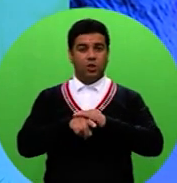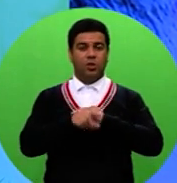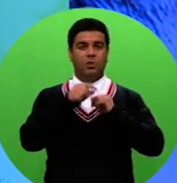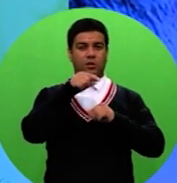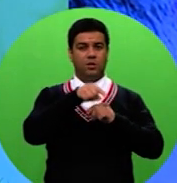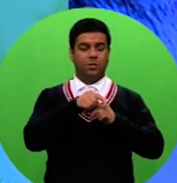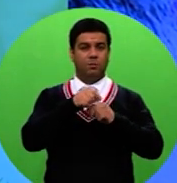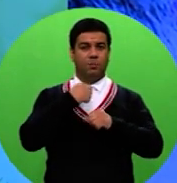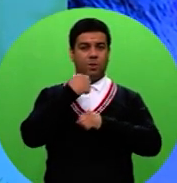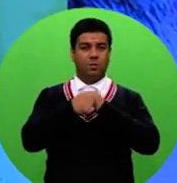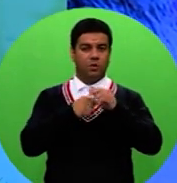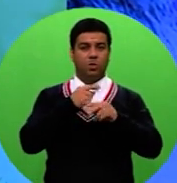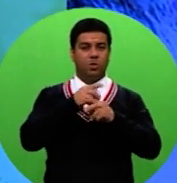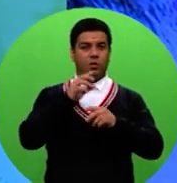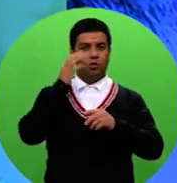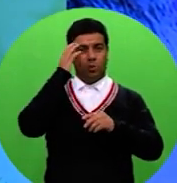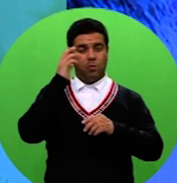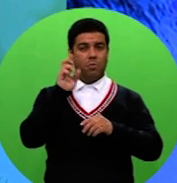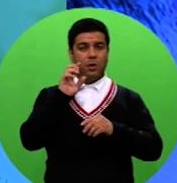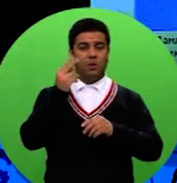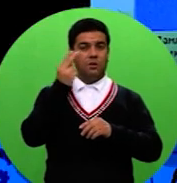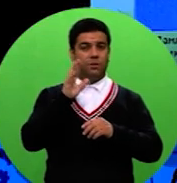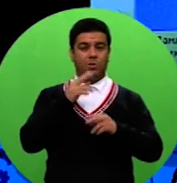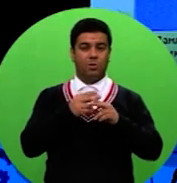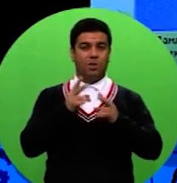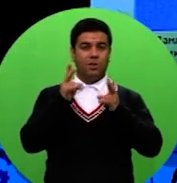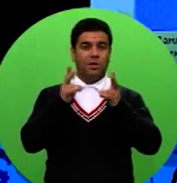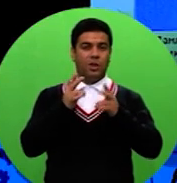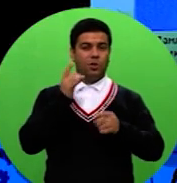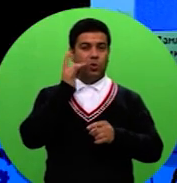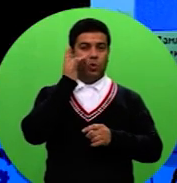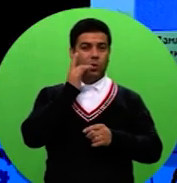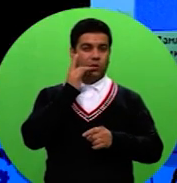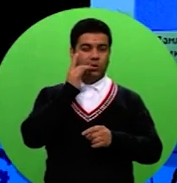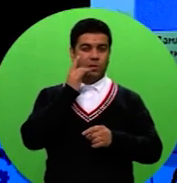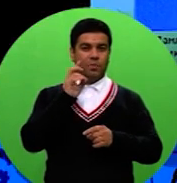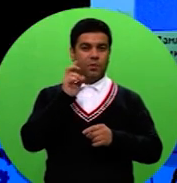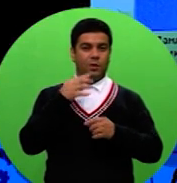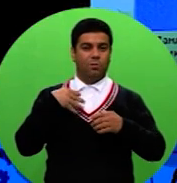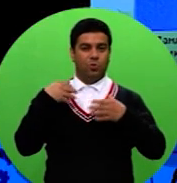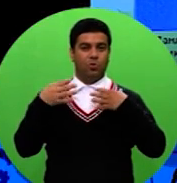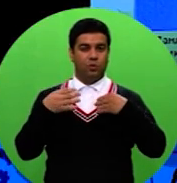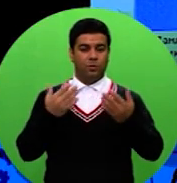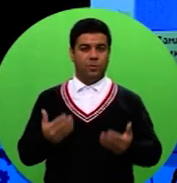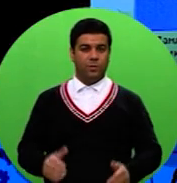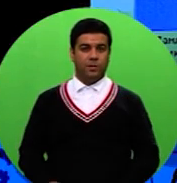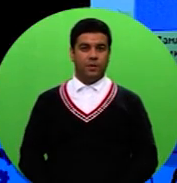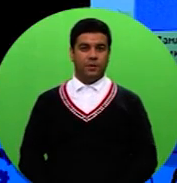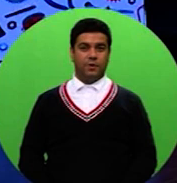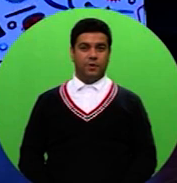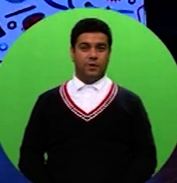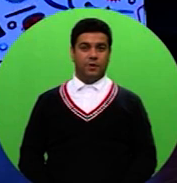Рождаются панды не пятнистыми черно-белыми, а вот такими вот нежно-розовыми с белым пушком.